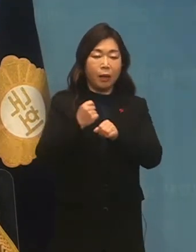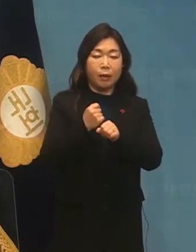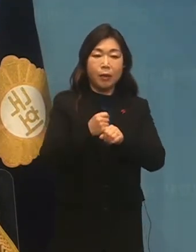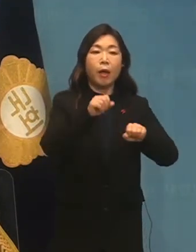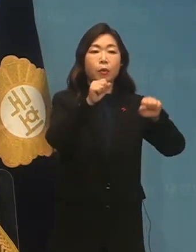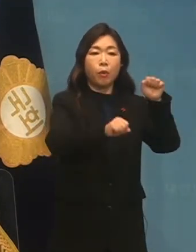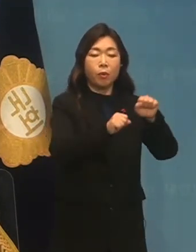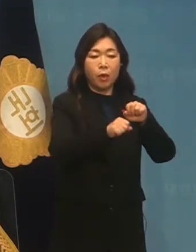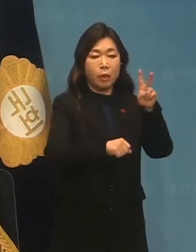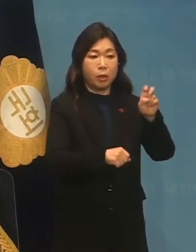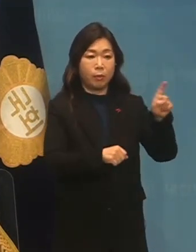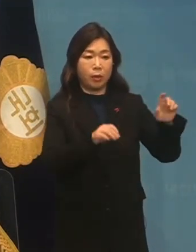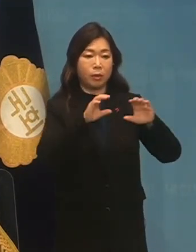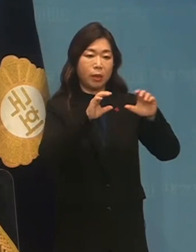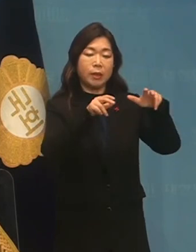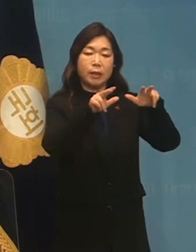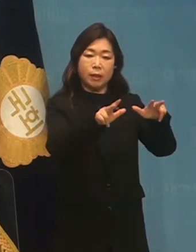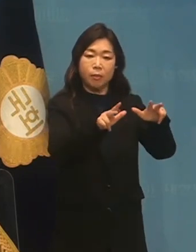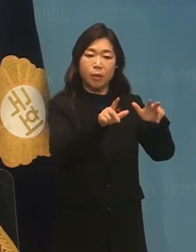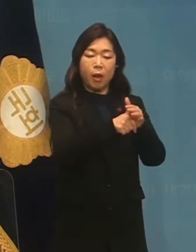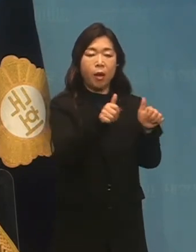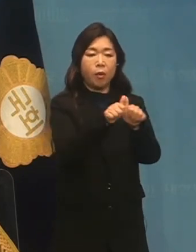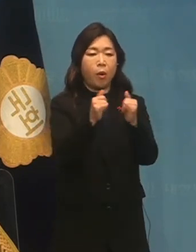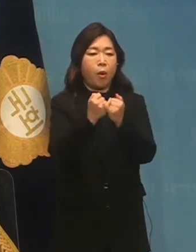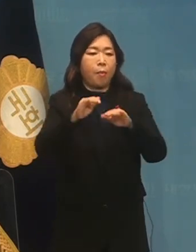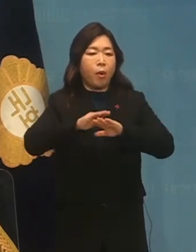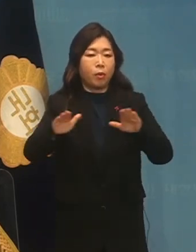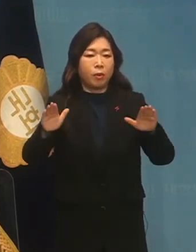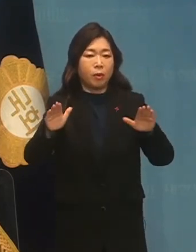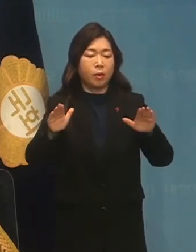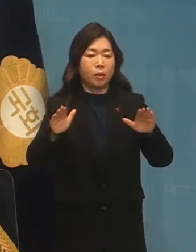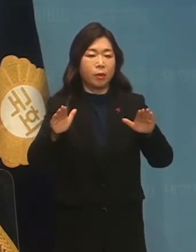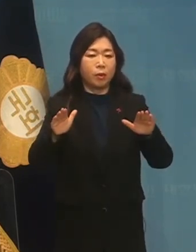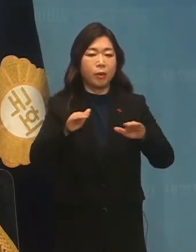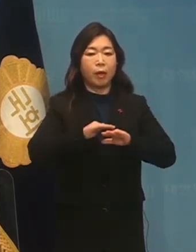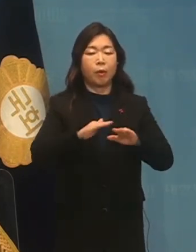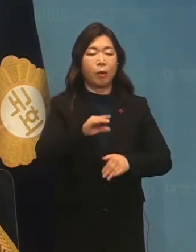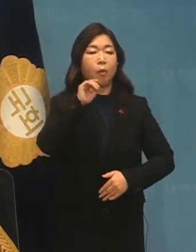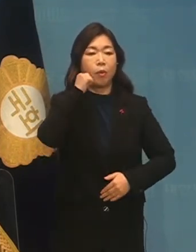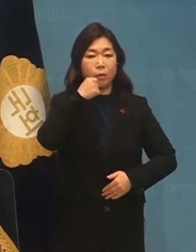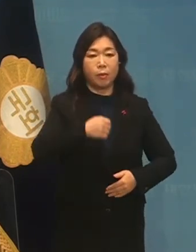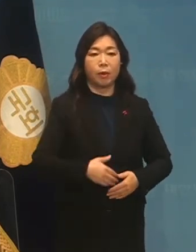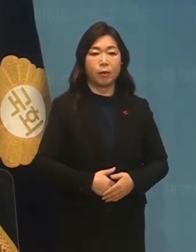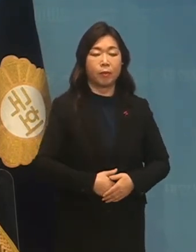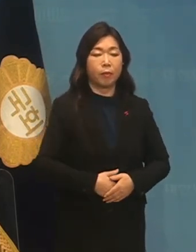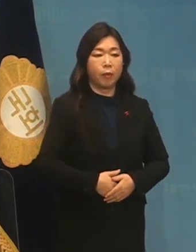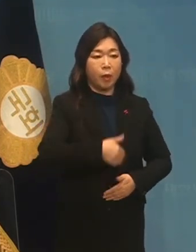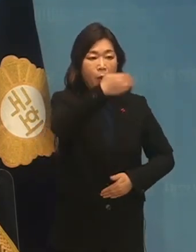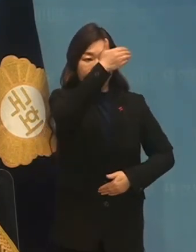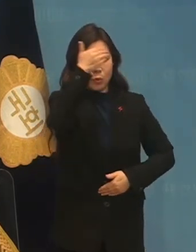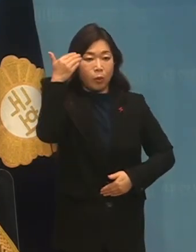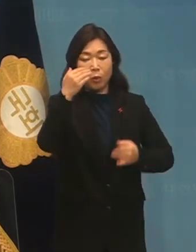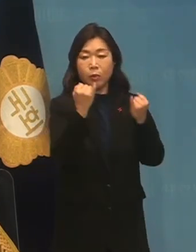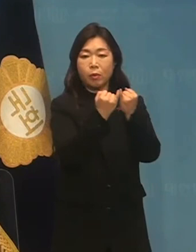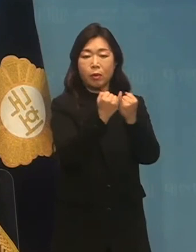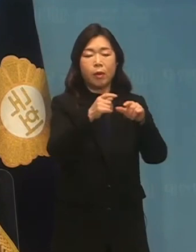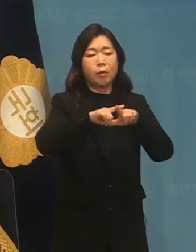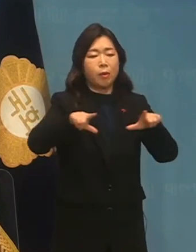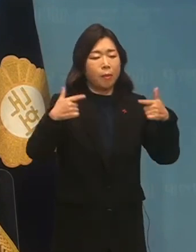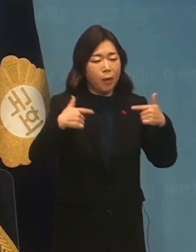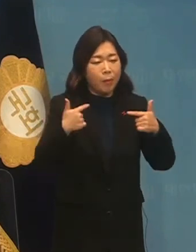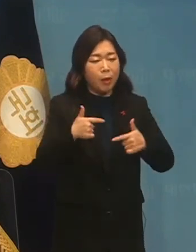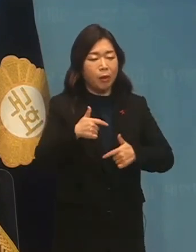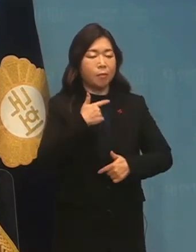21세기 성평등 대한민국의 리더가 될 자격이 없습니다. 청년 여성이 일상에서 매일